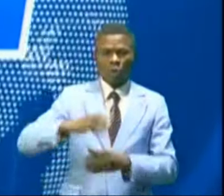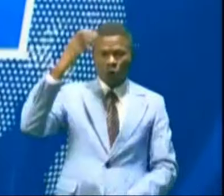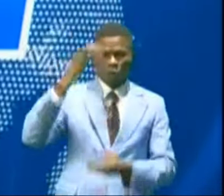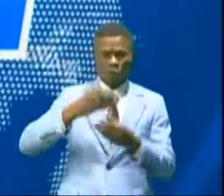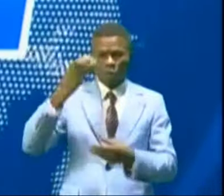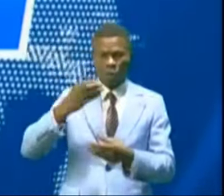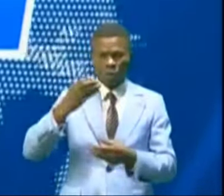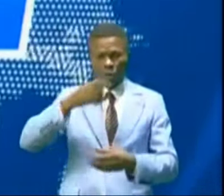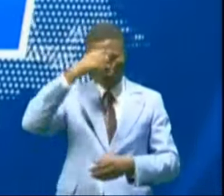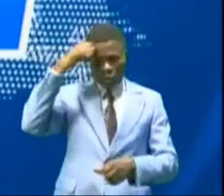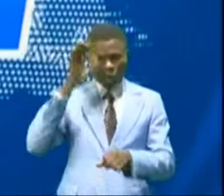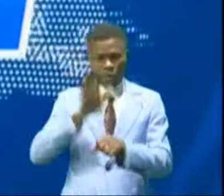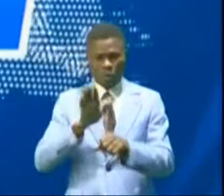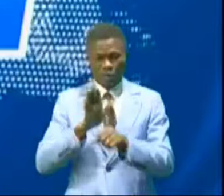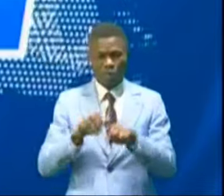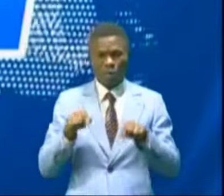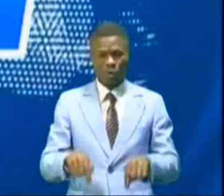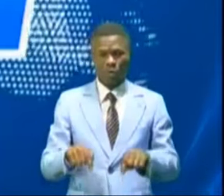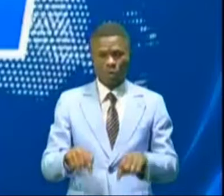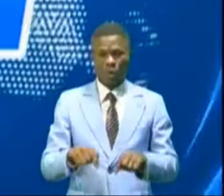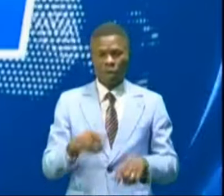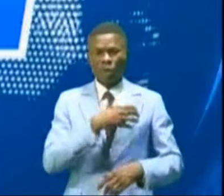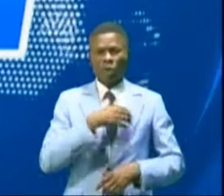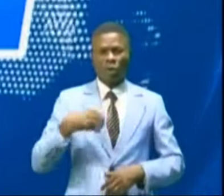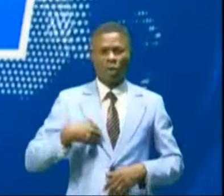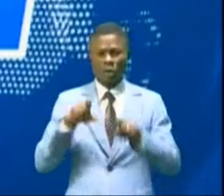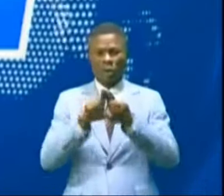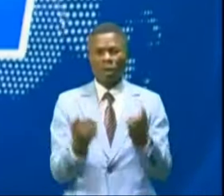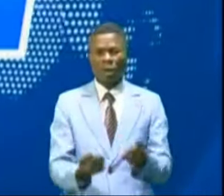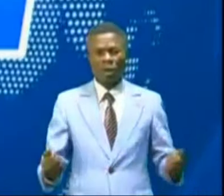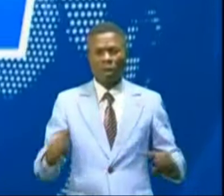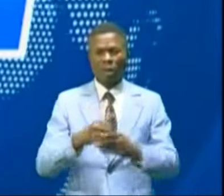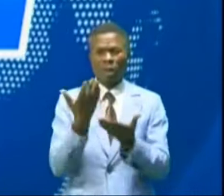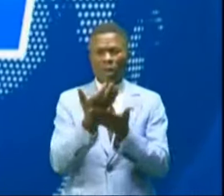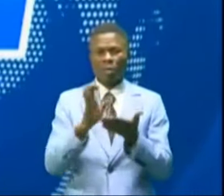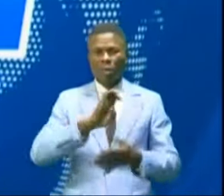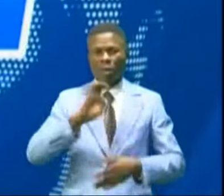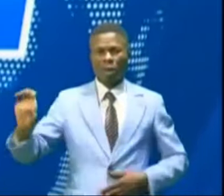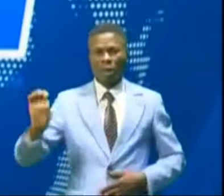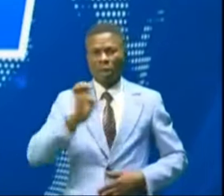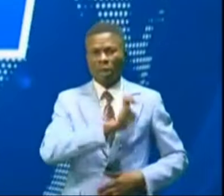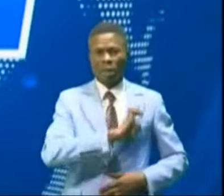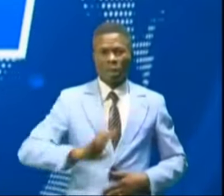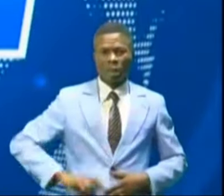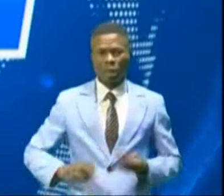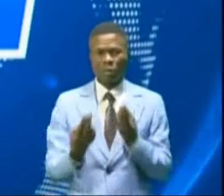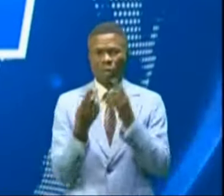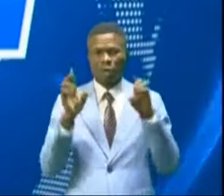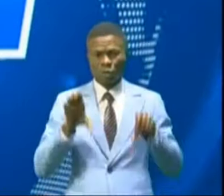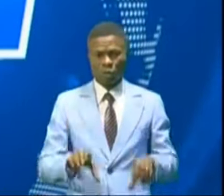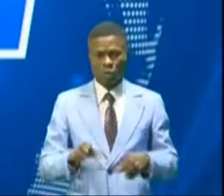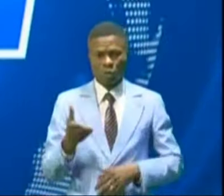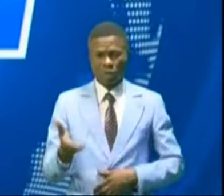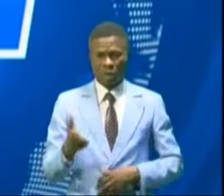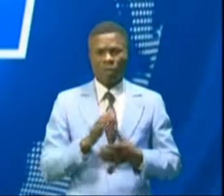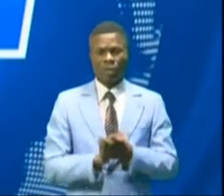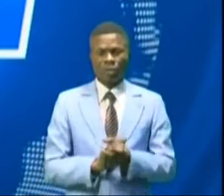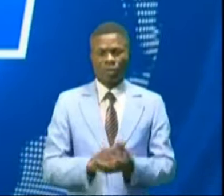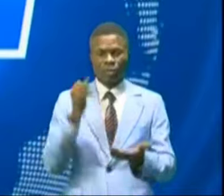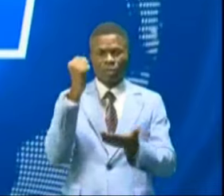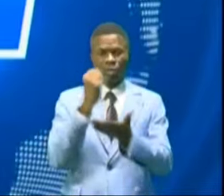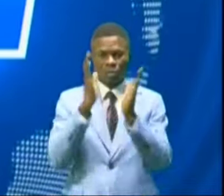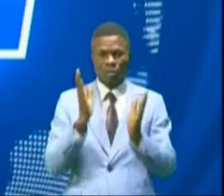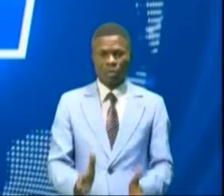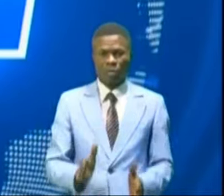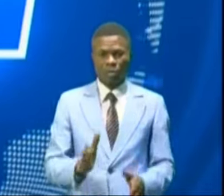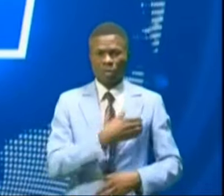cause des souffrances inacceptables aux femmes et enfants dans la partie est de la République démocratique du Congo.